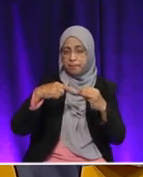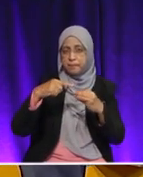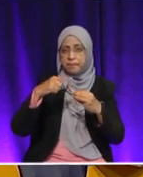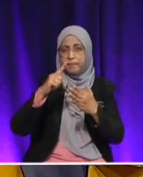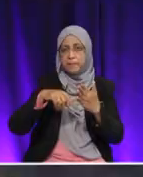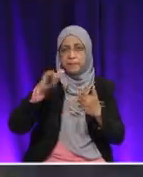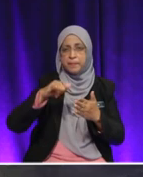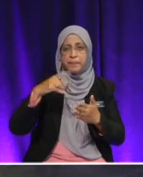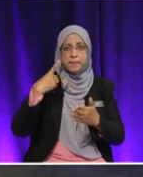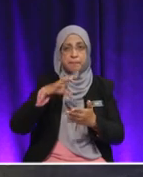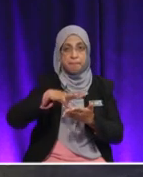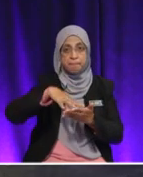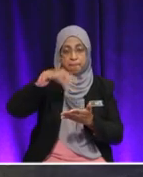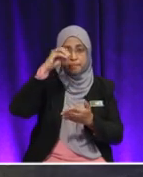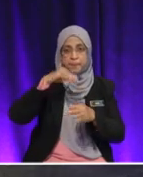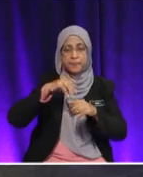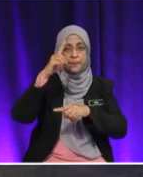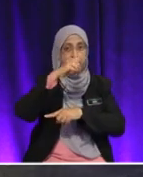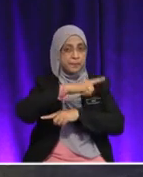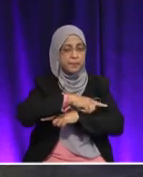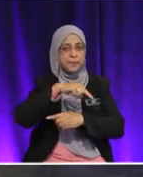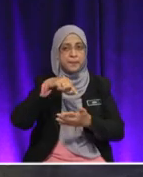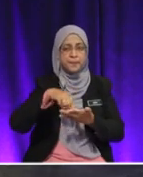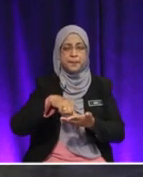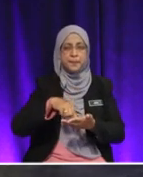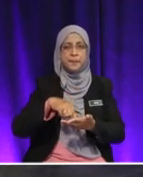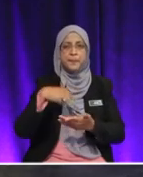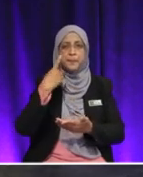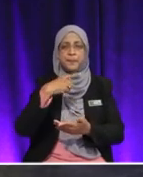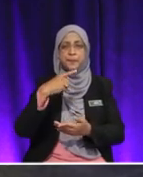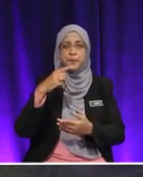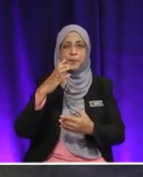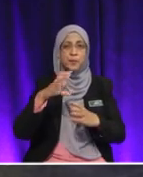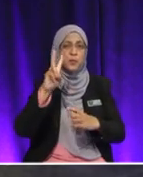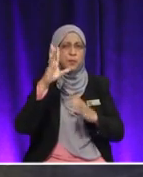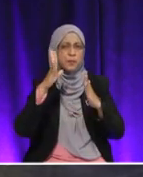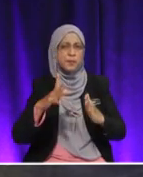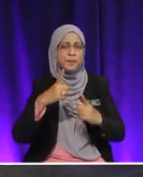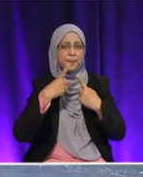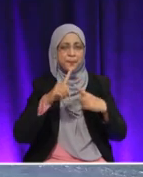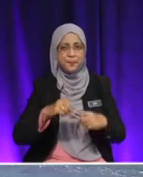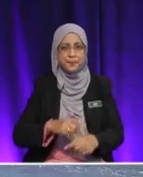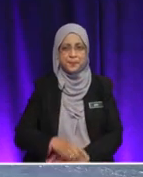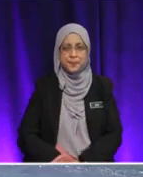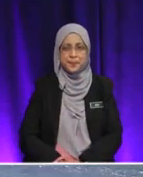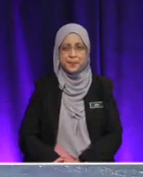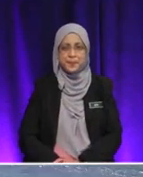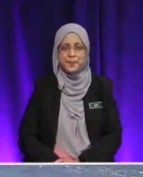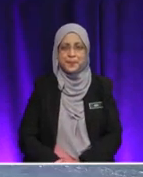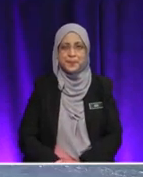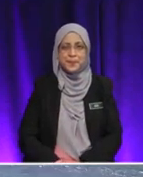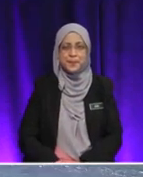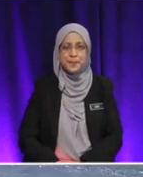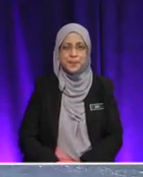baik kita akan pilih dua murid Cikgu oke yang pertama siapa Nak coba terlebih dahulu berikan sedikit rumusan tentang pembelajaran pada hari